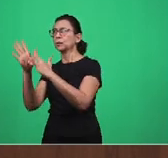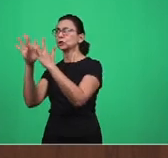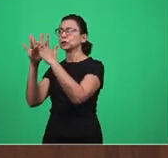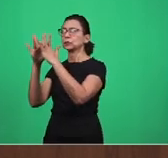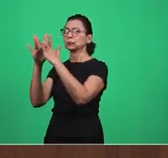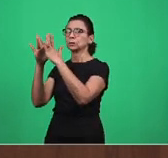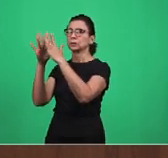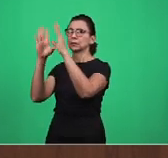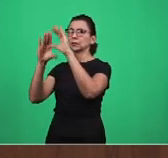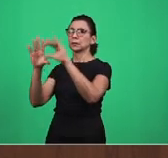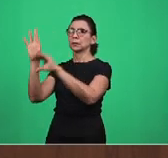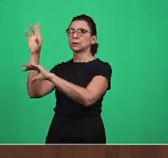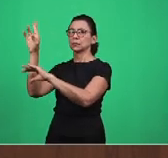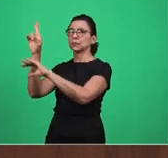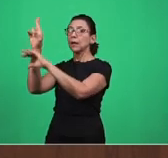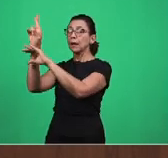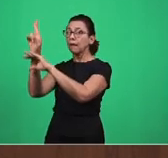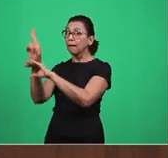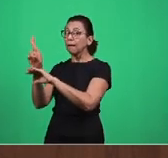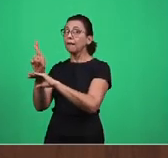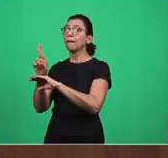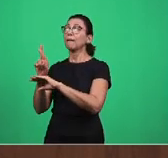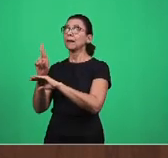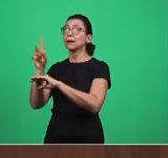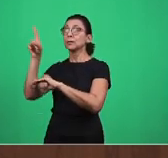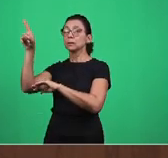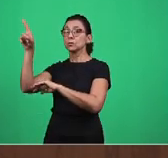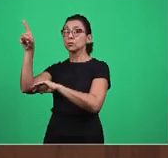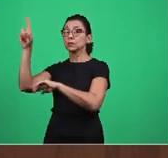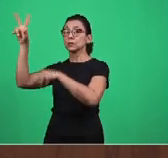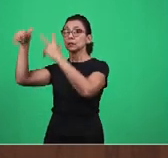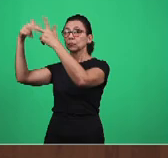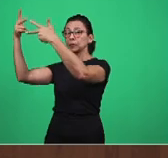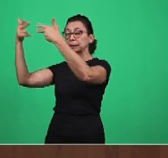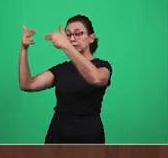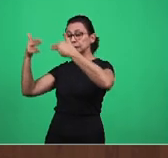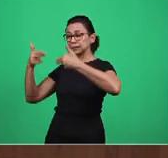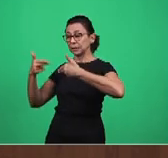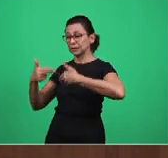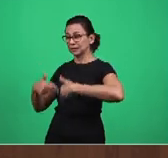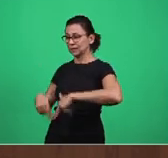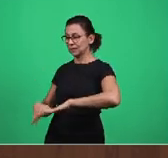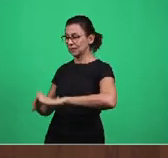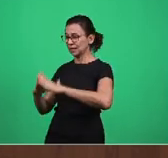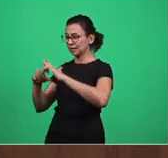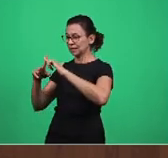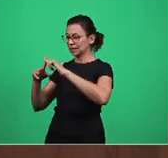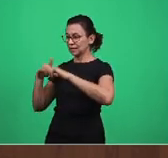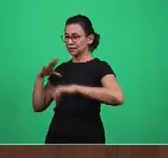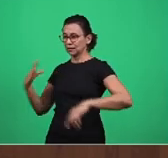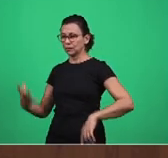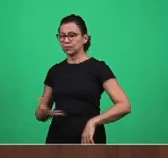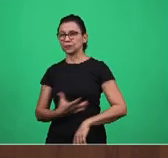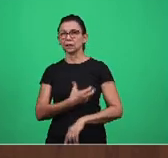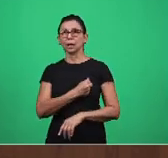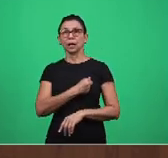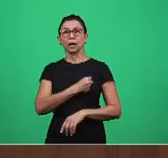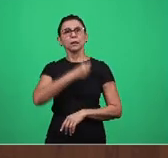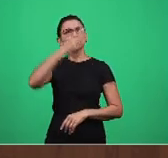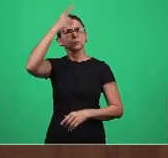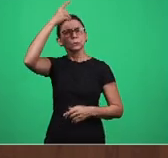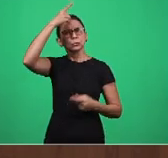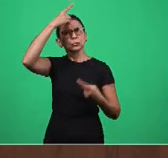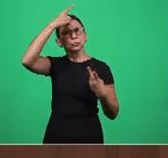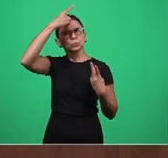fiancé. Il apporte des cadeaux spirituels à la fiancée, des habits de salut, des dons spirituels qui